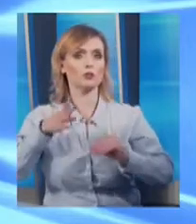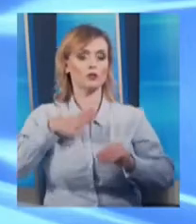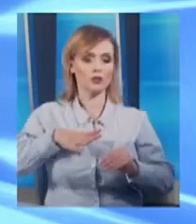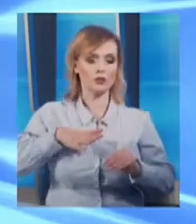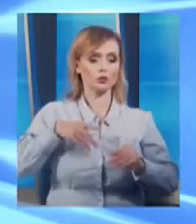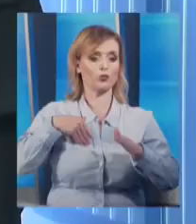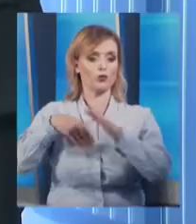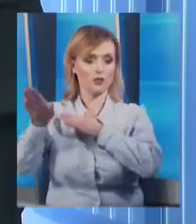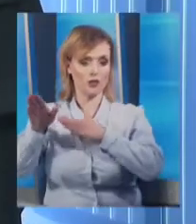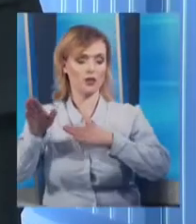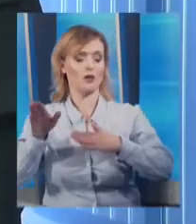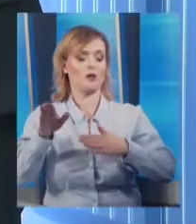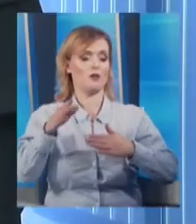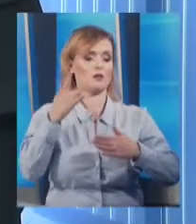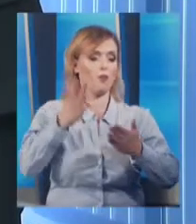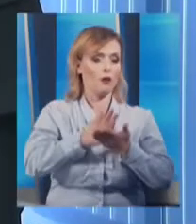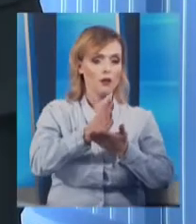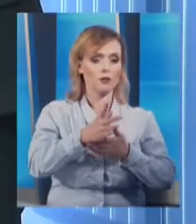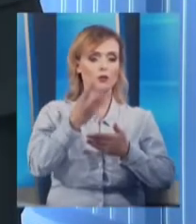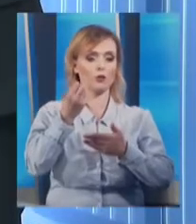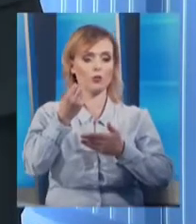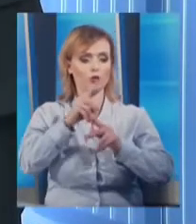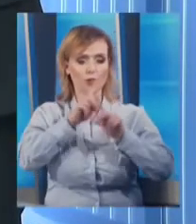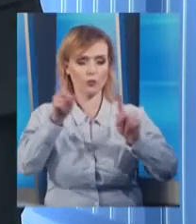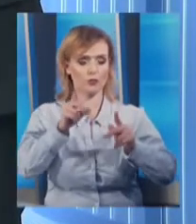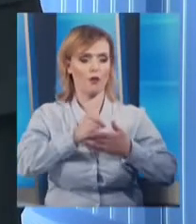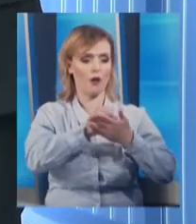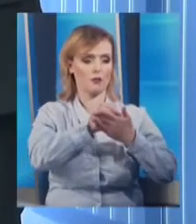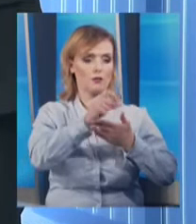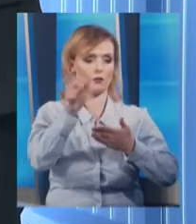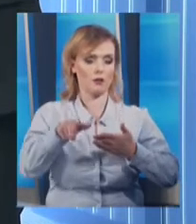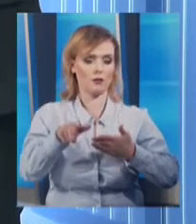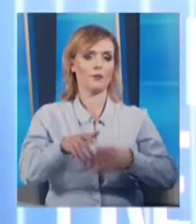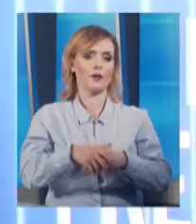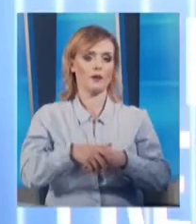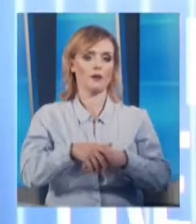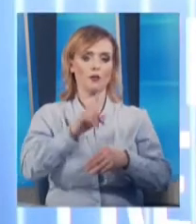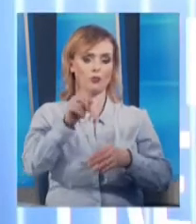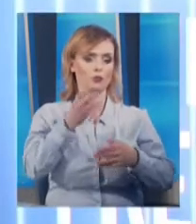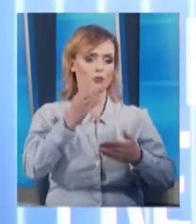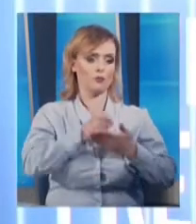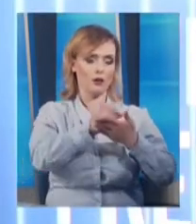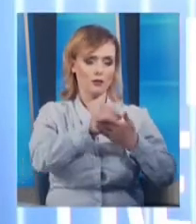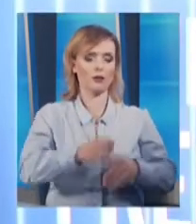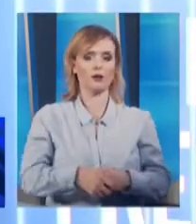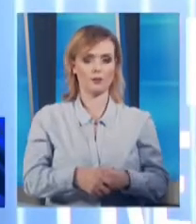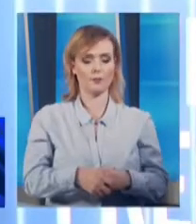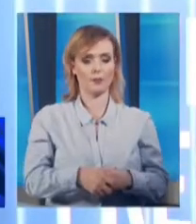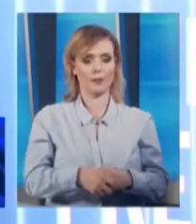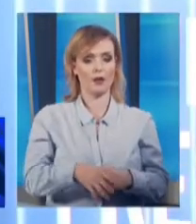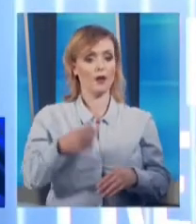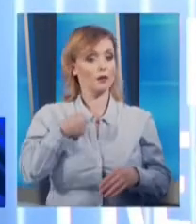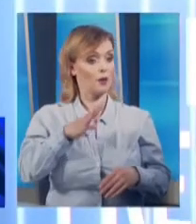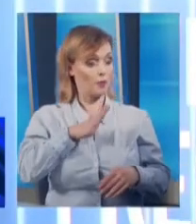vă retrageți și să nu mai candidați pentru un nou mandat de președinte? Bine, eu eram gata și în 2016, atunci